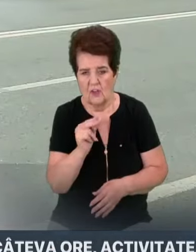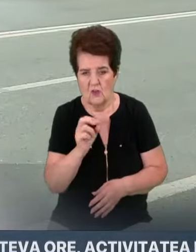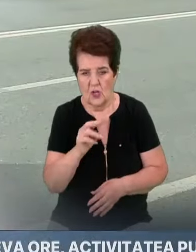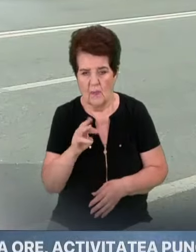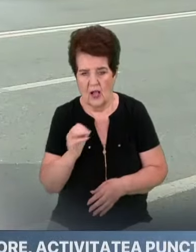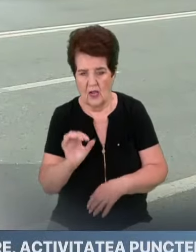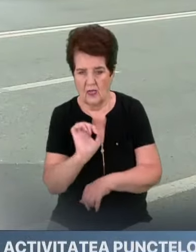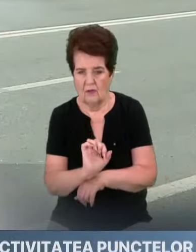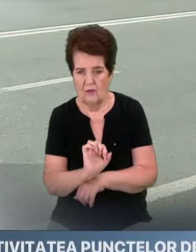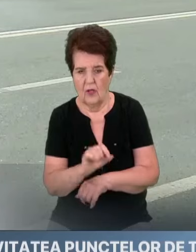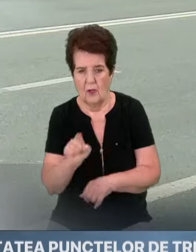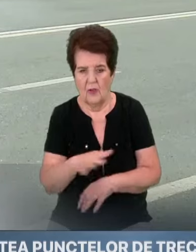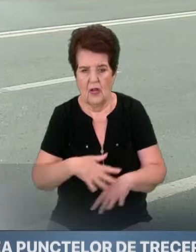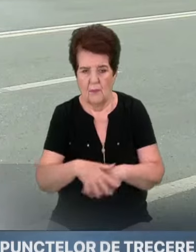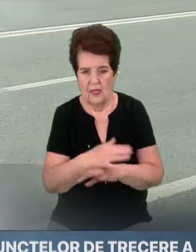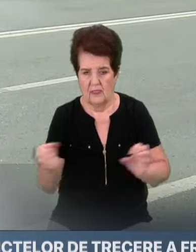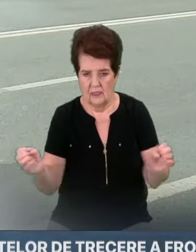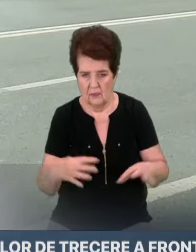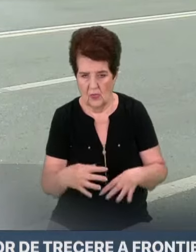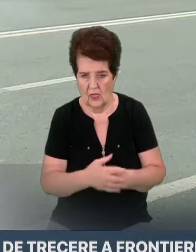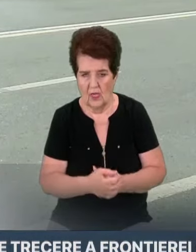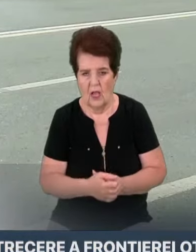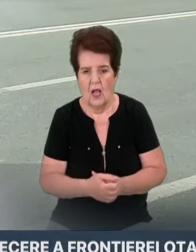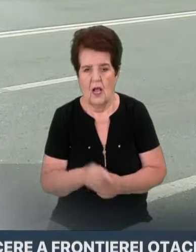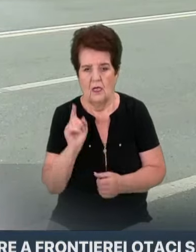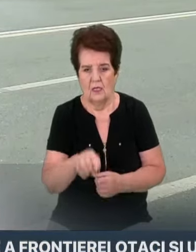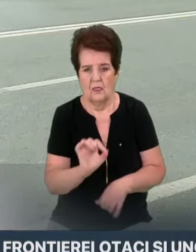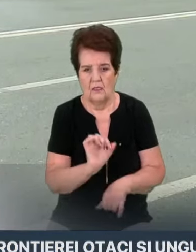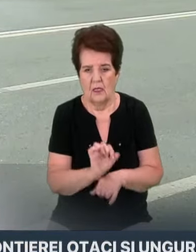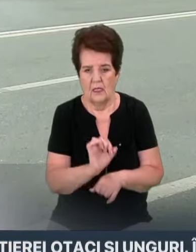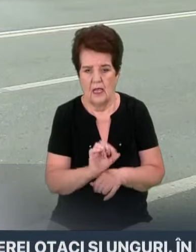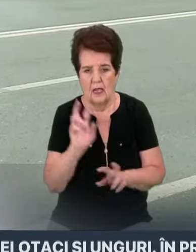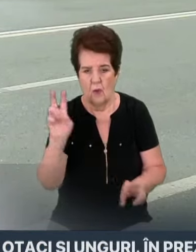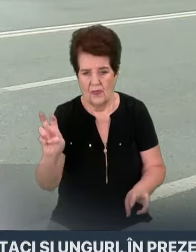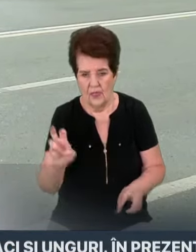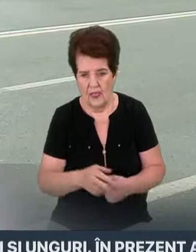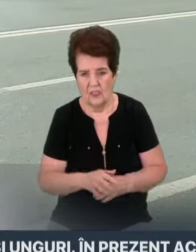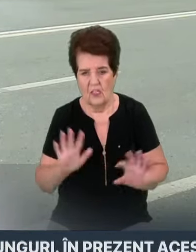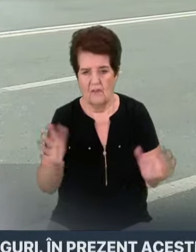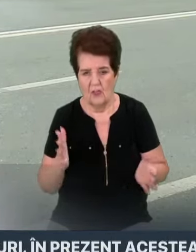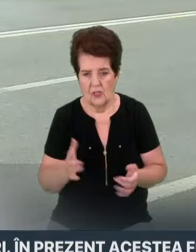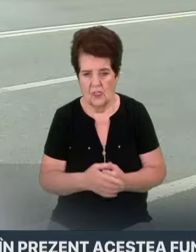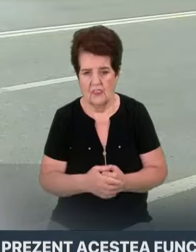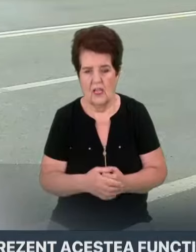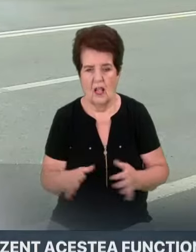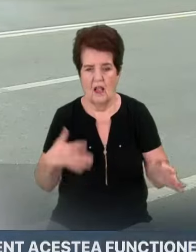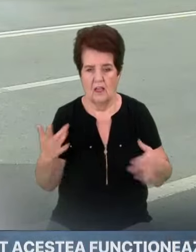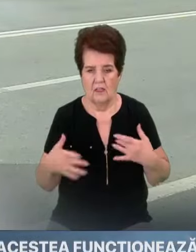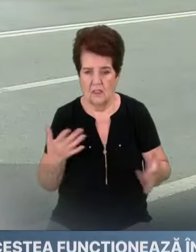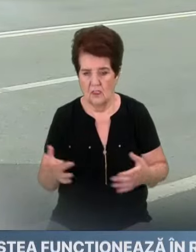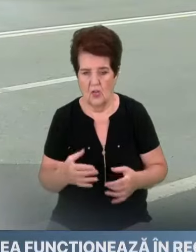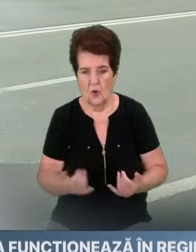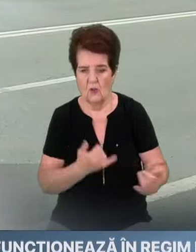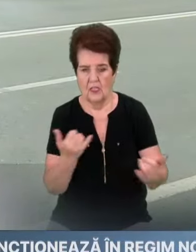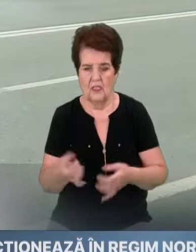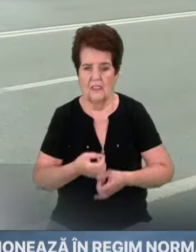în perimetrul Pieții Mare a Dunării Naționale. Restricția este aplicată în contextul evenimentului cultural-artistice consacrate